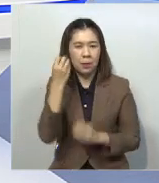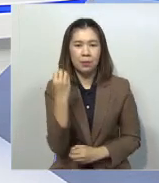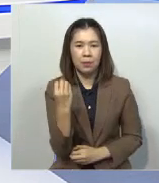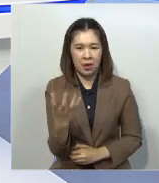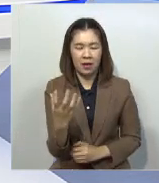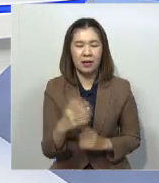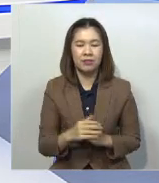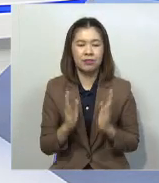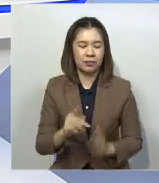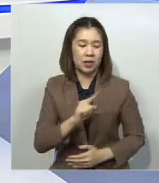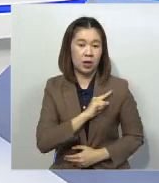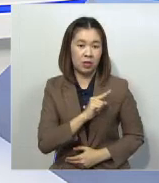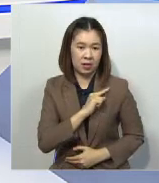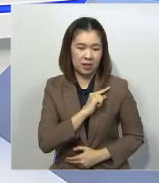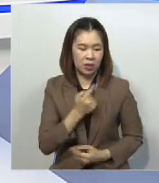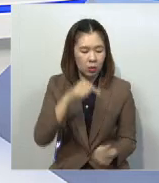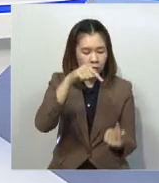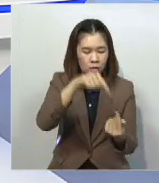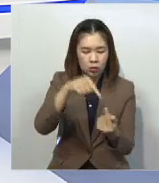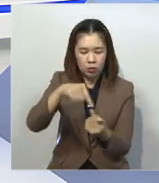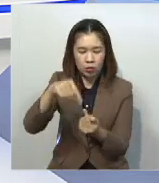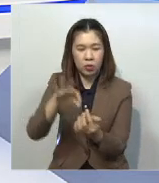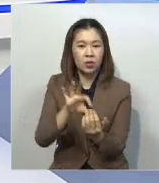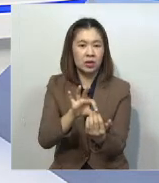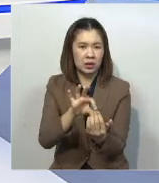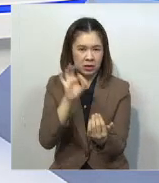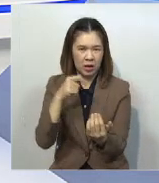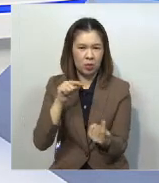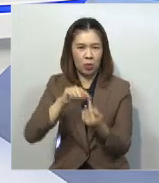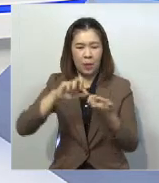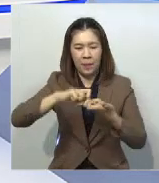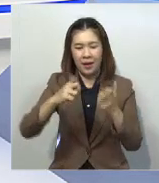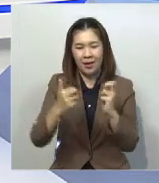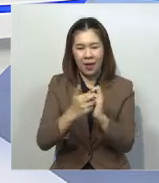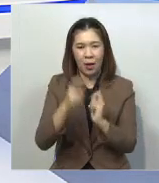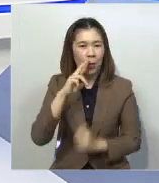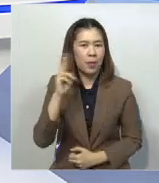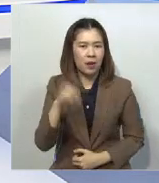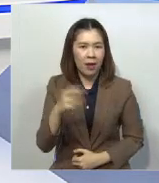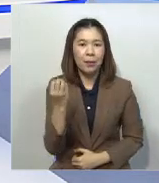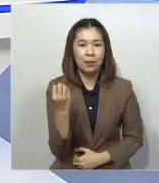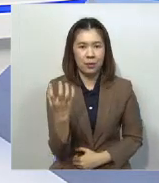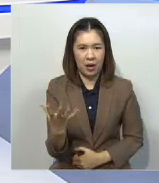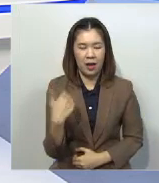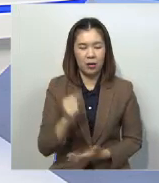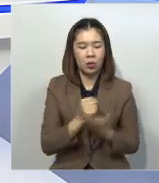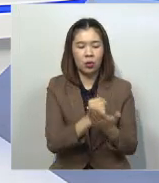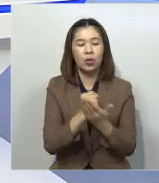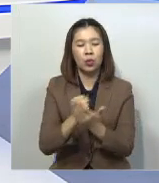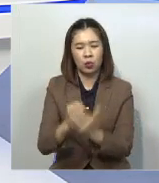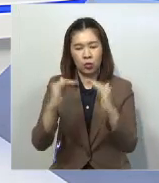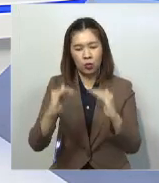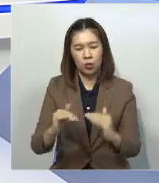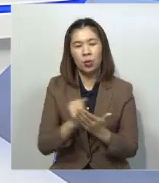างสูงด ัง นั้นเจ้าหน้าที่จึงต้องเจาะพื้นที่เข้าไปในพื้นที่ที่มีภาวะที่มีความหนาแน่นของฝุ่นมากๆเพื่อที่จะลดผลกระทบ